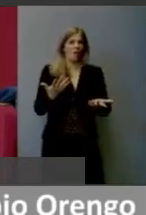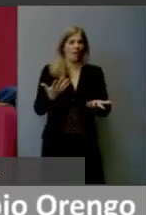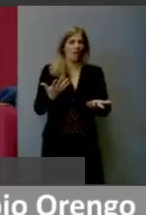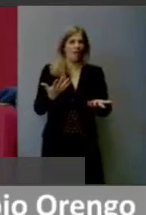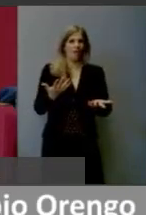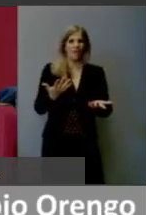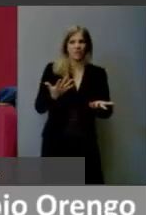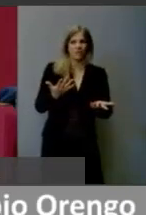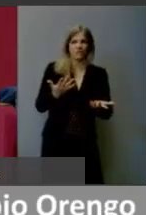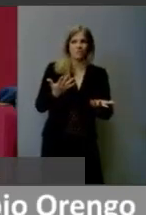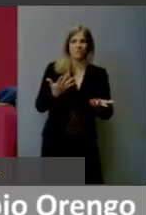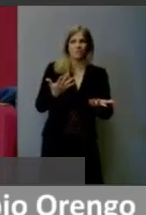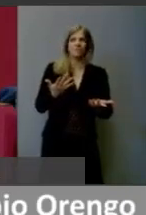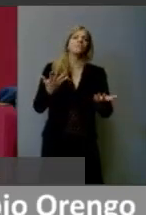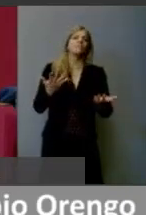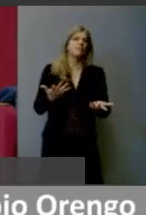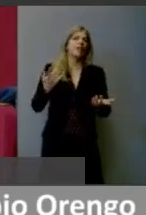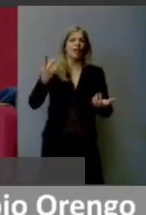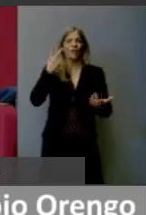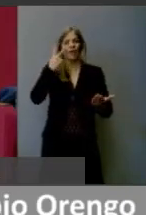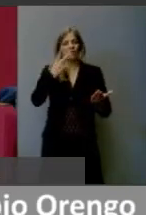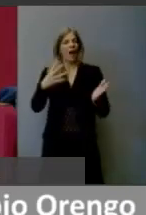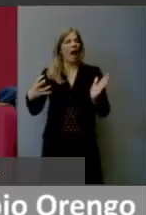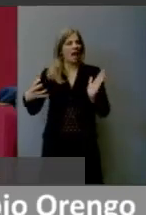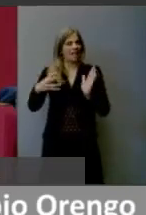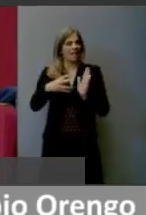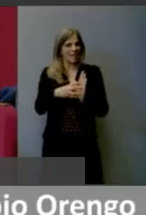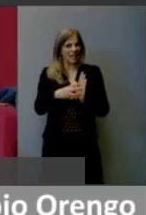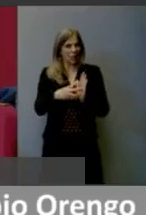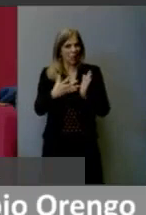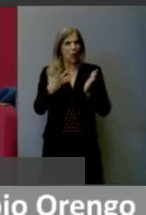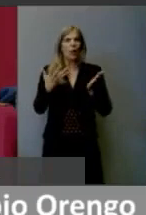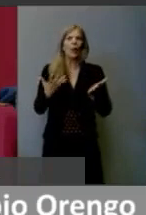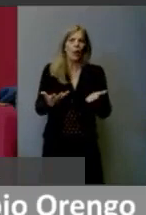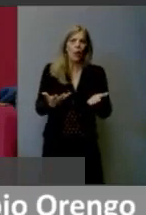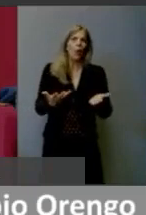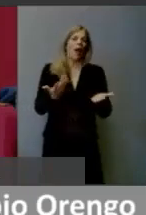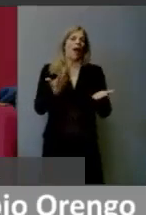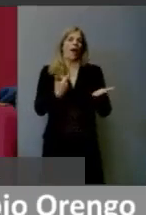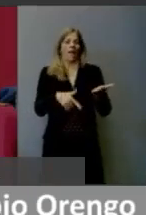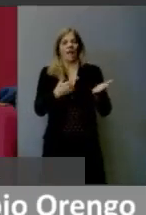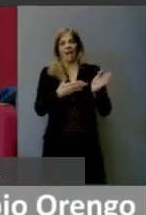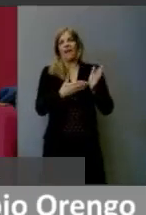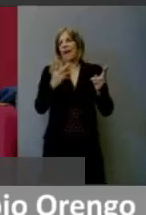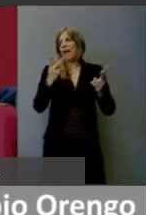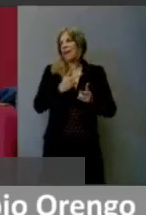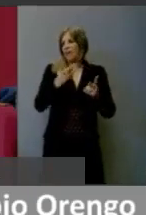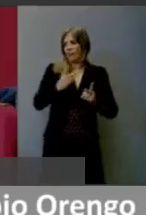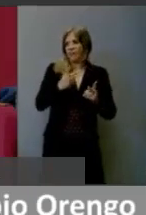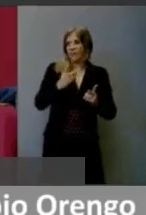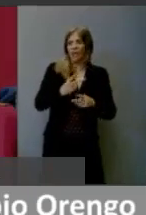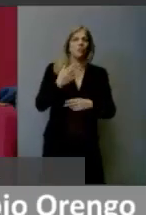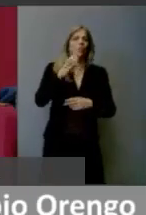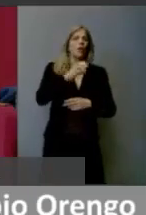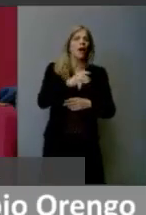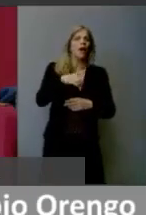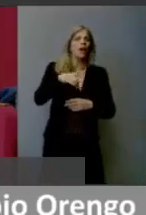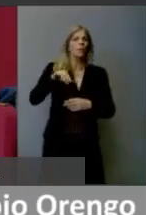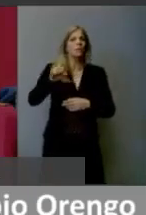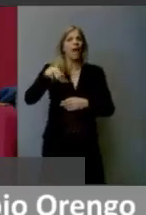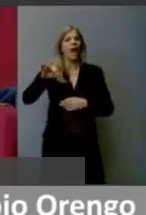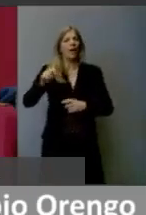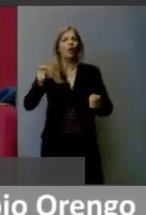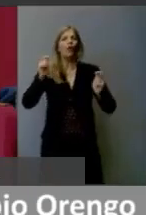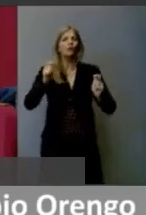che in questo caso sollecitati da un bel articolo fatto da Carlo Piano sempre sul Secolo,